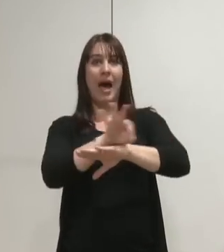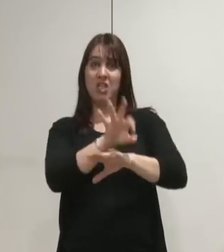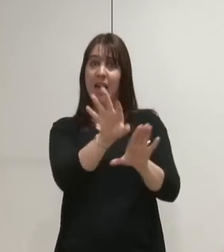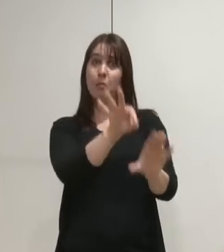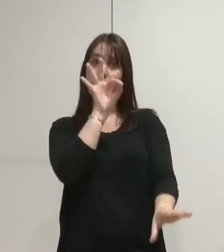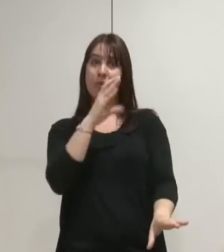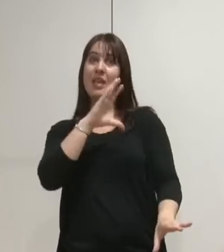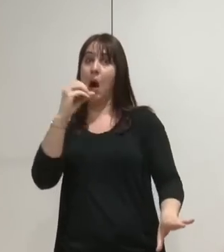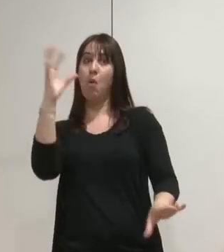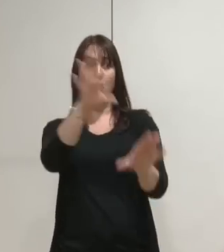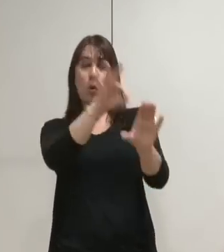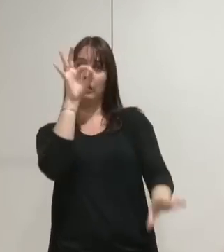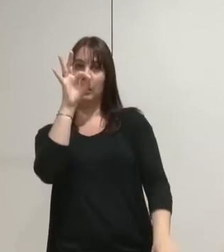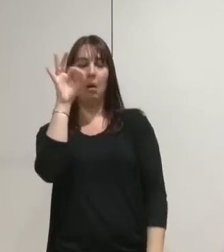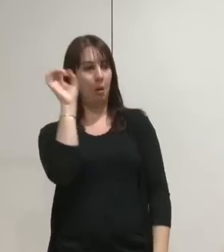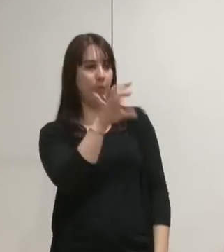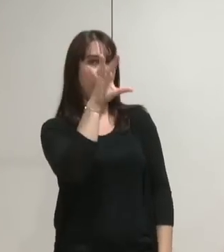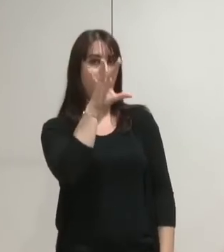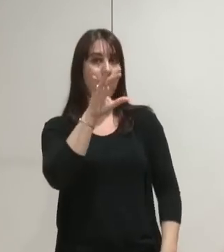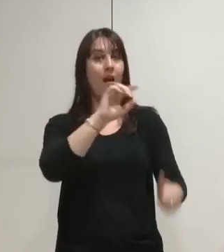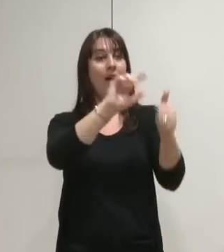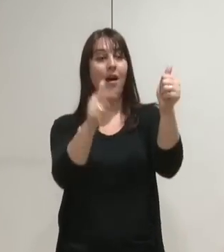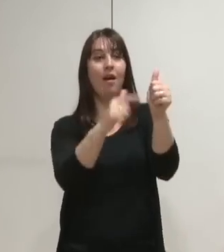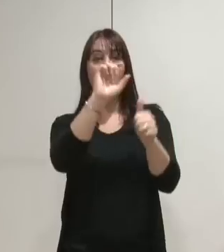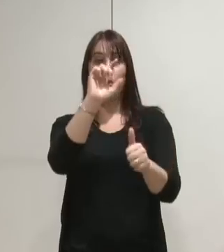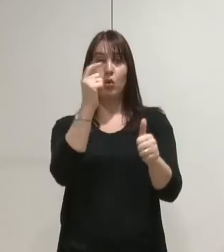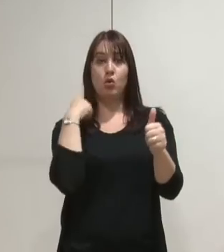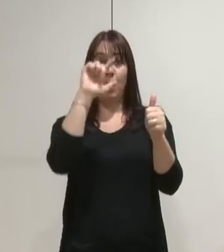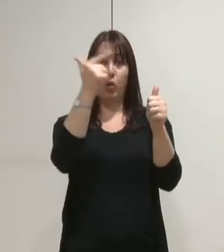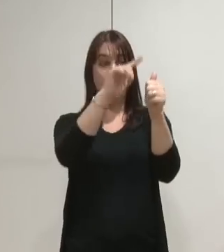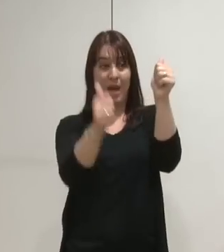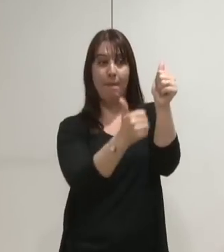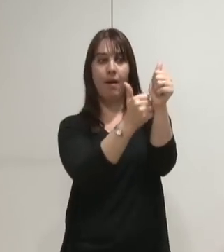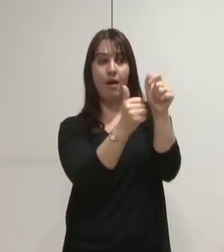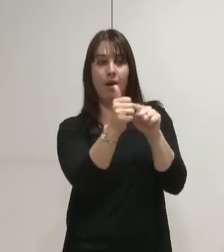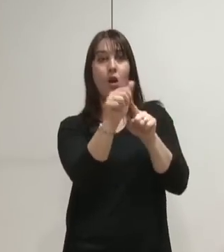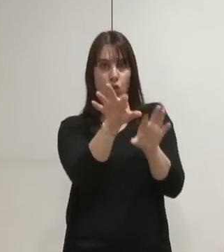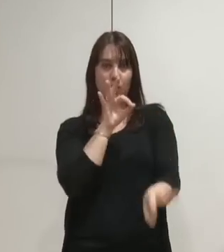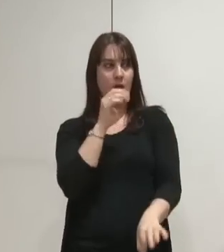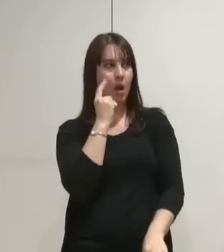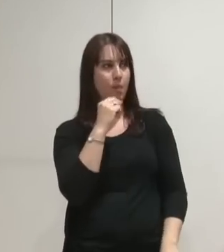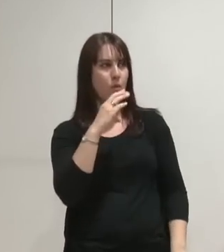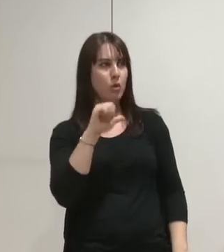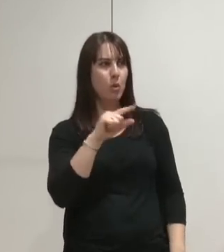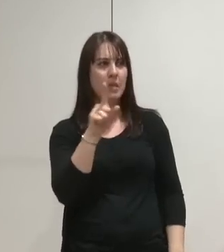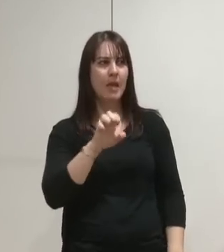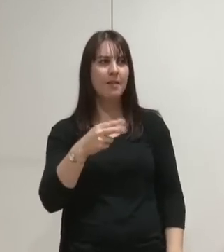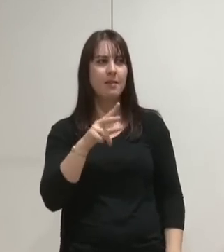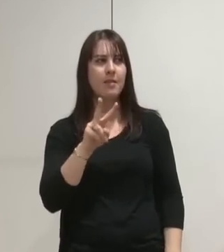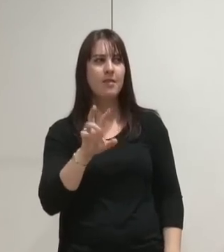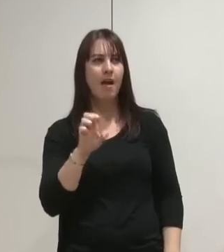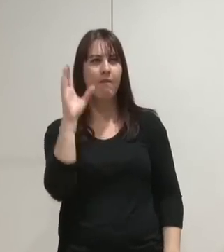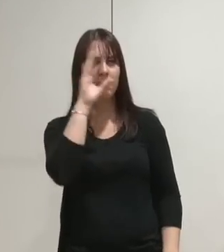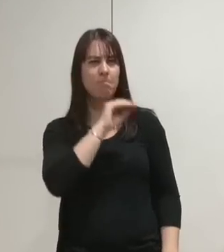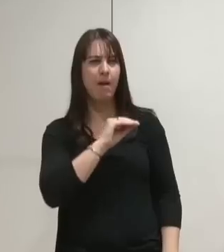désigné par la CAO mais le numéro 2 ce peut-être monsieur casaznav je n'ai plus le souvenir exact